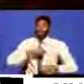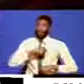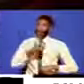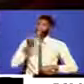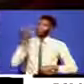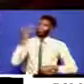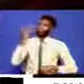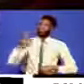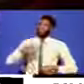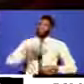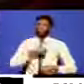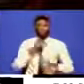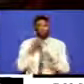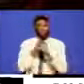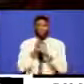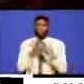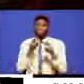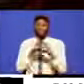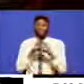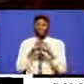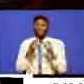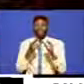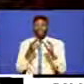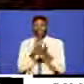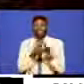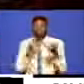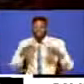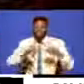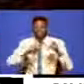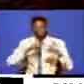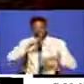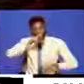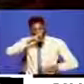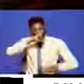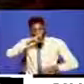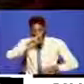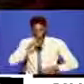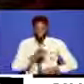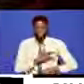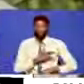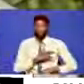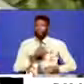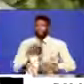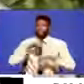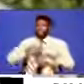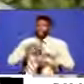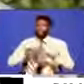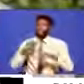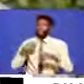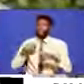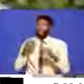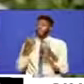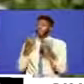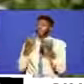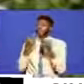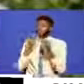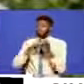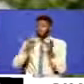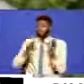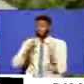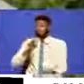ambacho unakifanya kutoka kwenye moyo wako, ni kitu ambacho unakipenda. Nilipotoka KBC kwanza nilikwenda nikaajiriwa